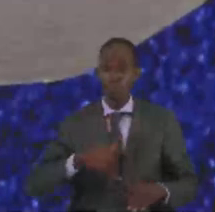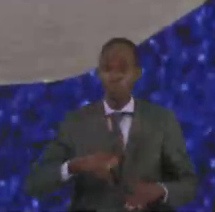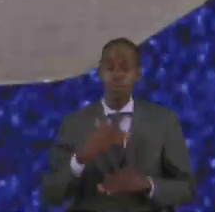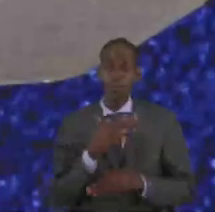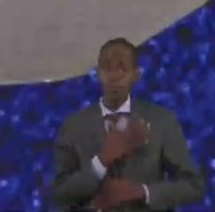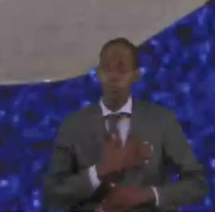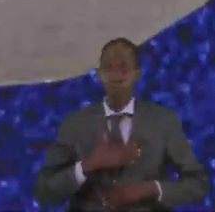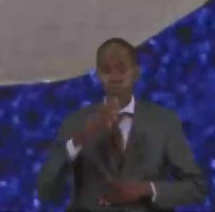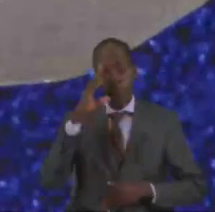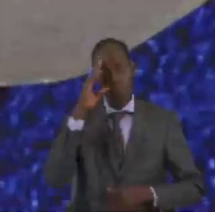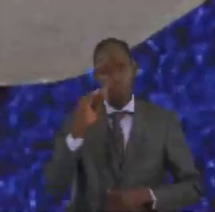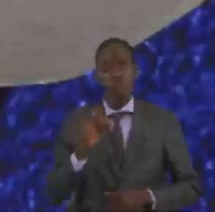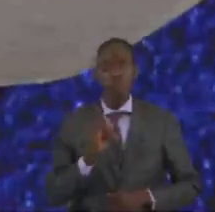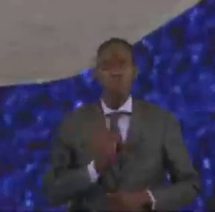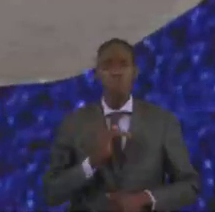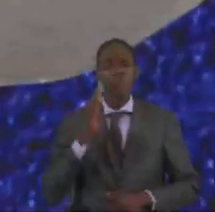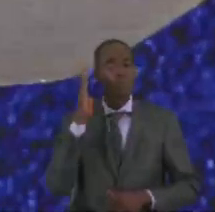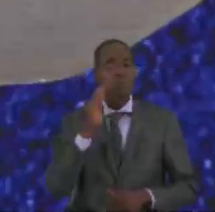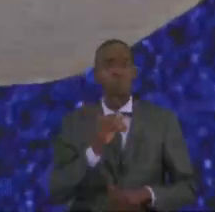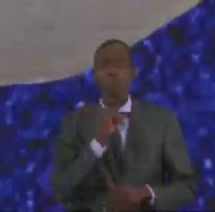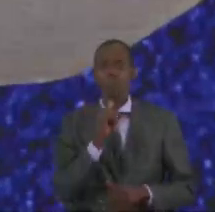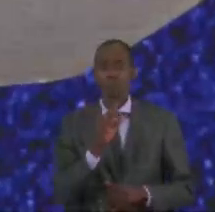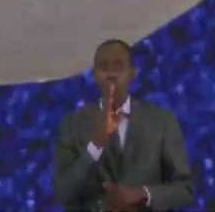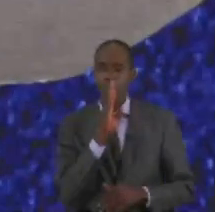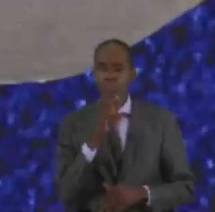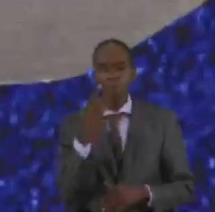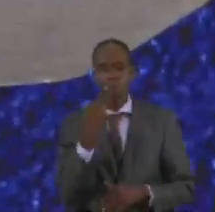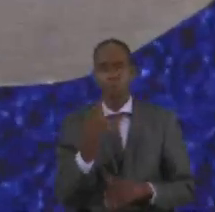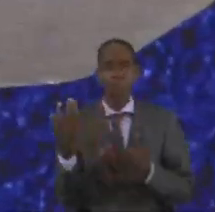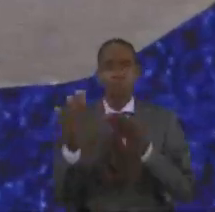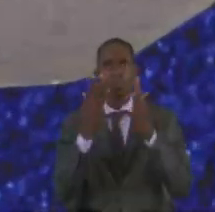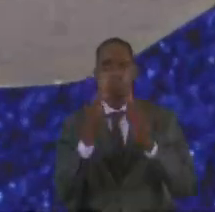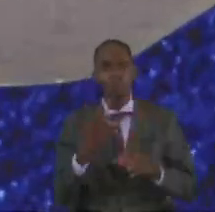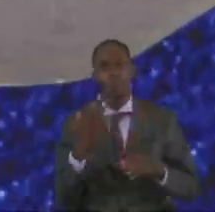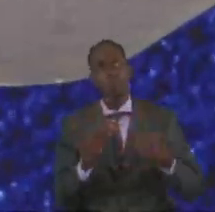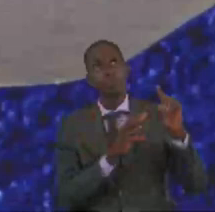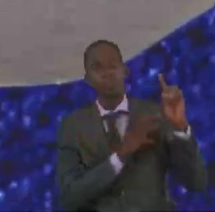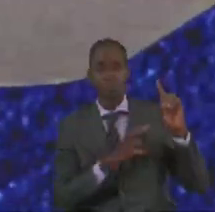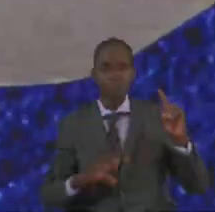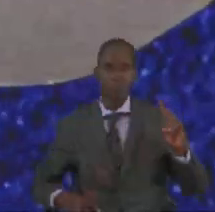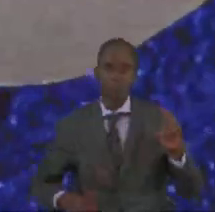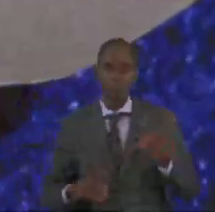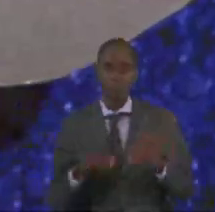je plaisais encore aux hommes, je ne serais pas serviteur de Christ.